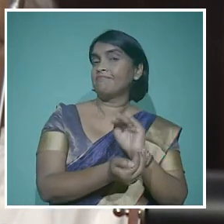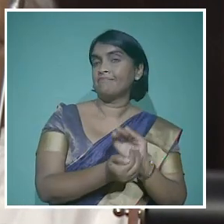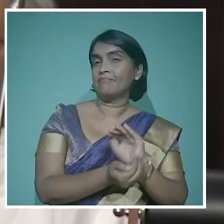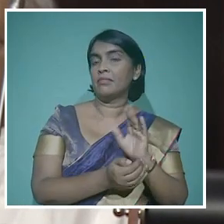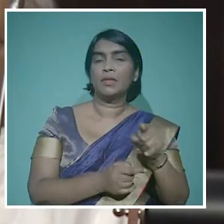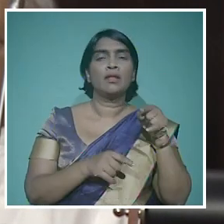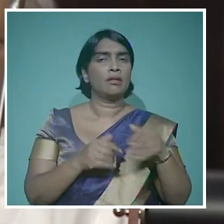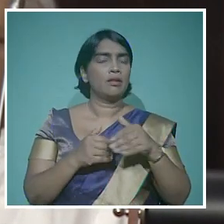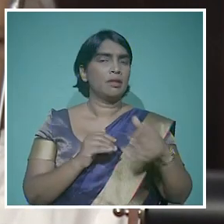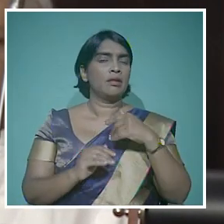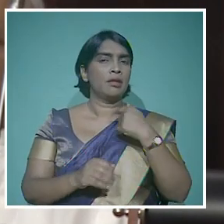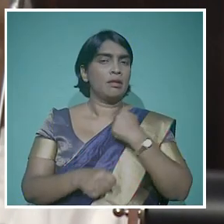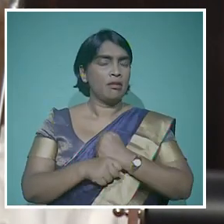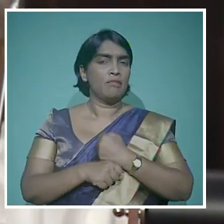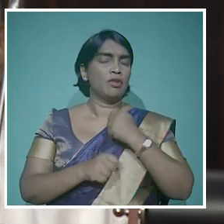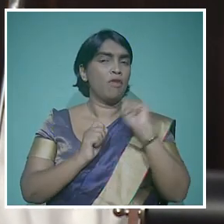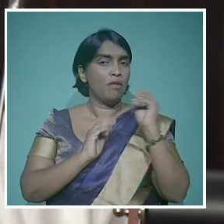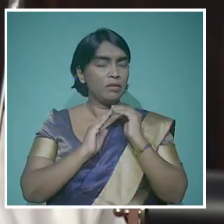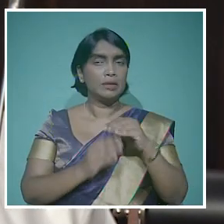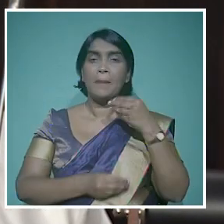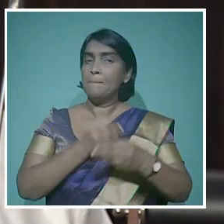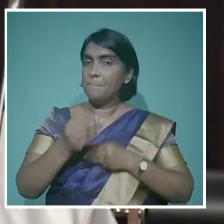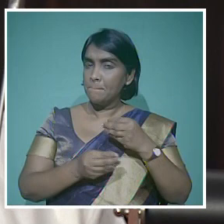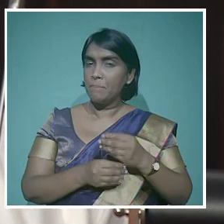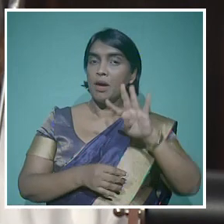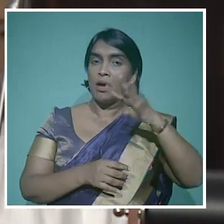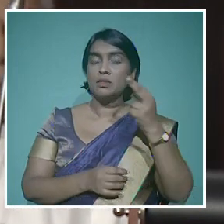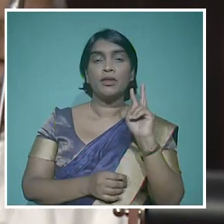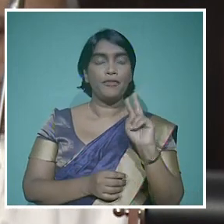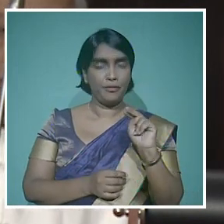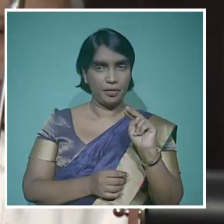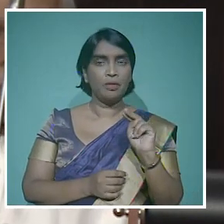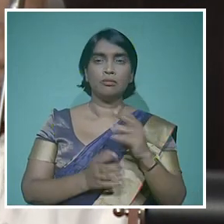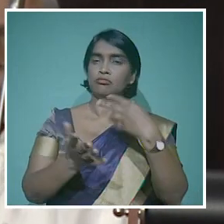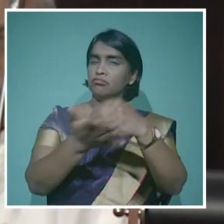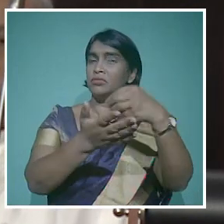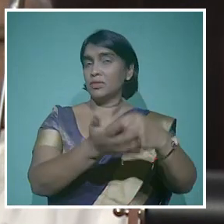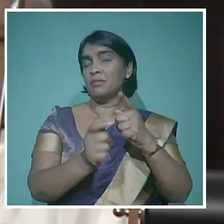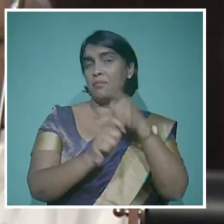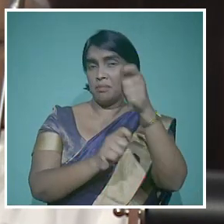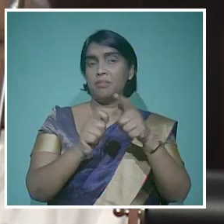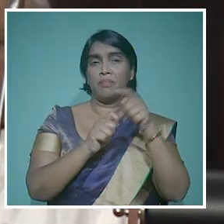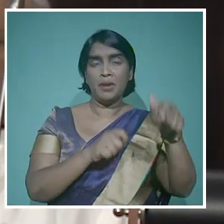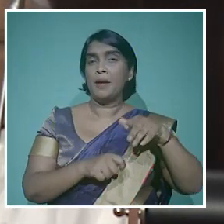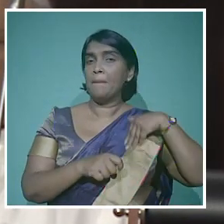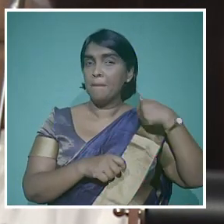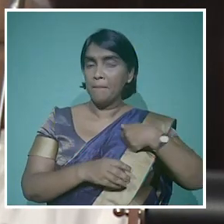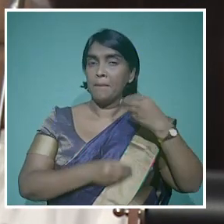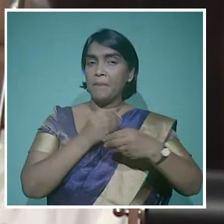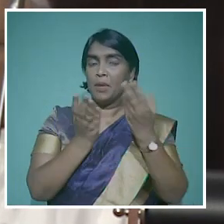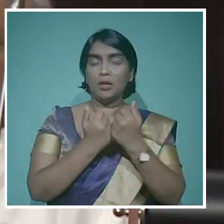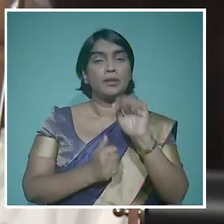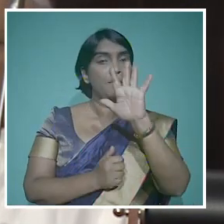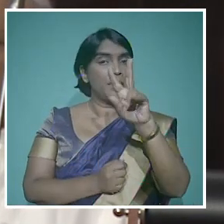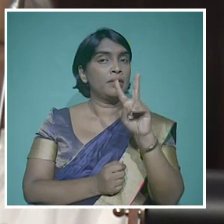මේ වෙද්දී අපි රාජ්‍ය ආයතන හා ව්‍යවසායන් 420ක් නඩත්තු කරනවා. මේ ප්‍රධාන ව්‍යවසායන්